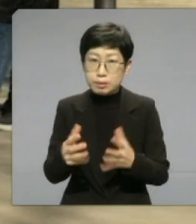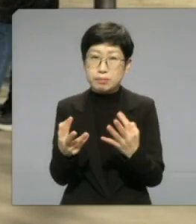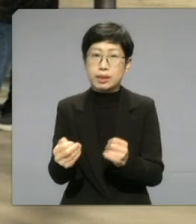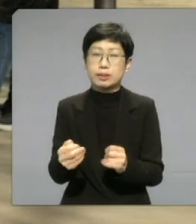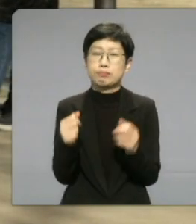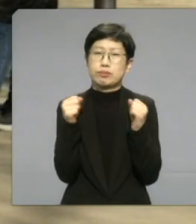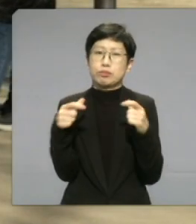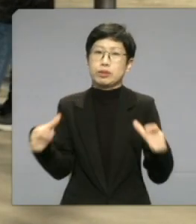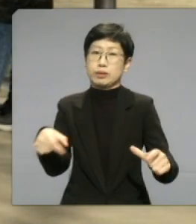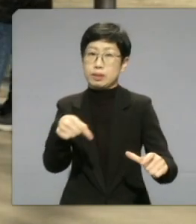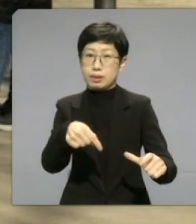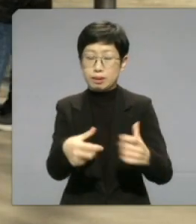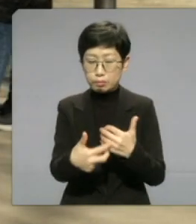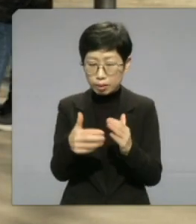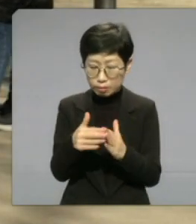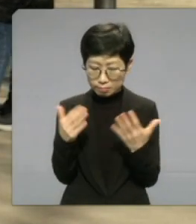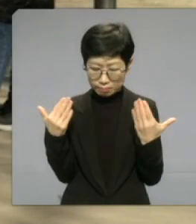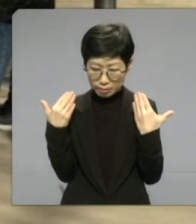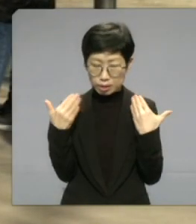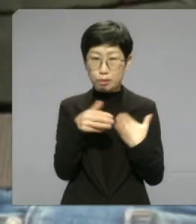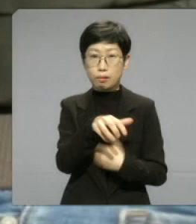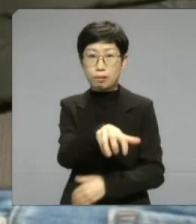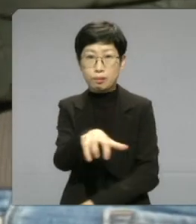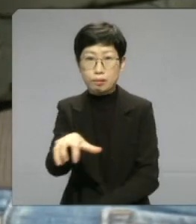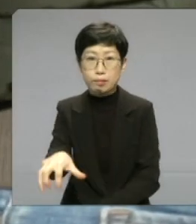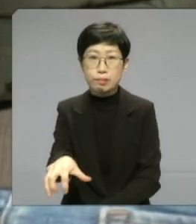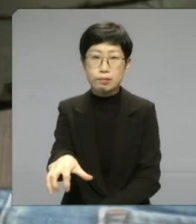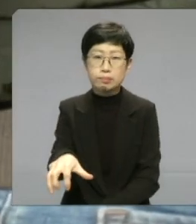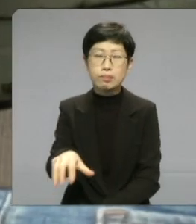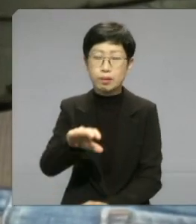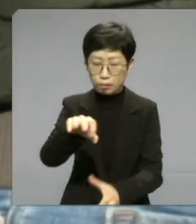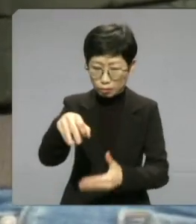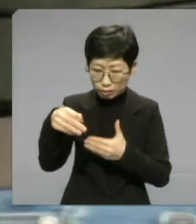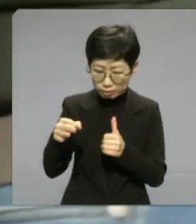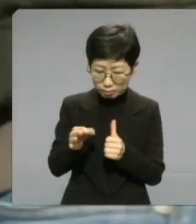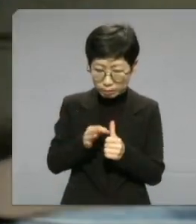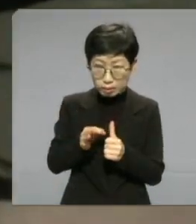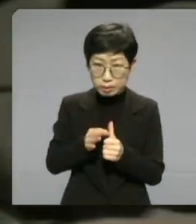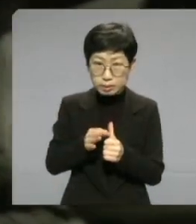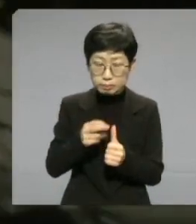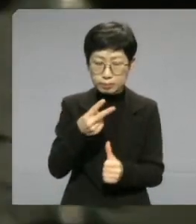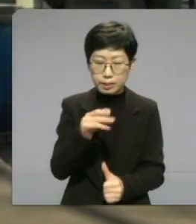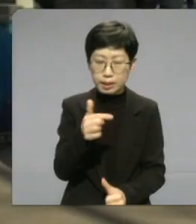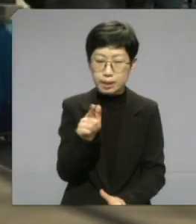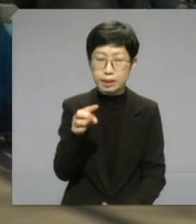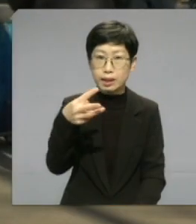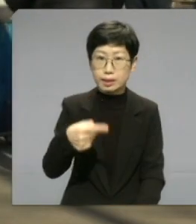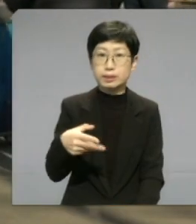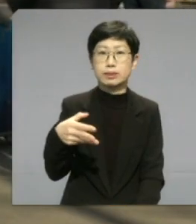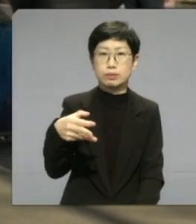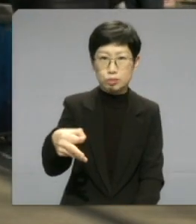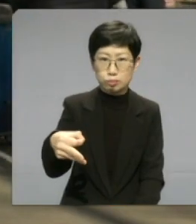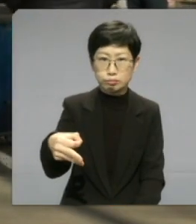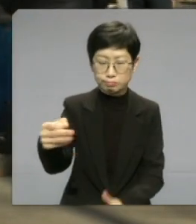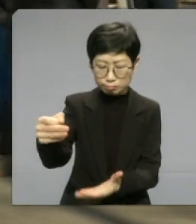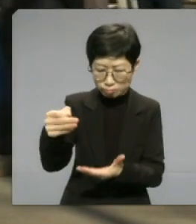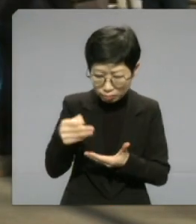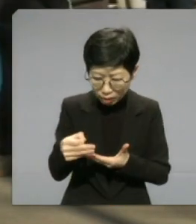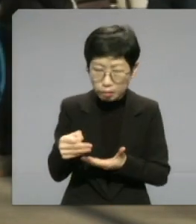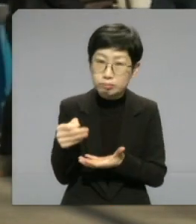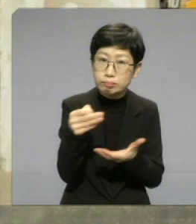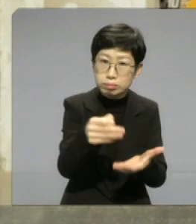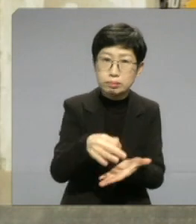지역은 병원이나 학교 등의 기관에서 임금과 연금을 디나르화로 지불하는 등 경제